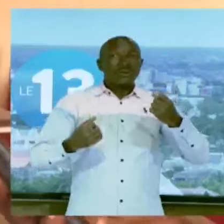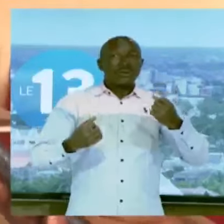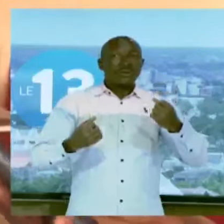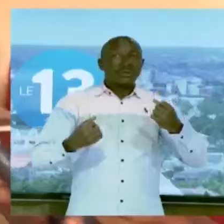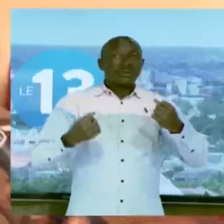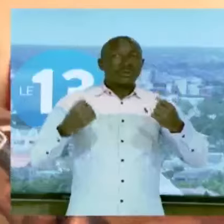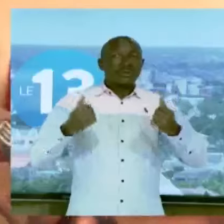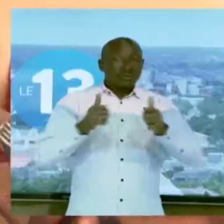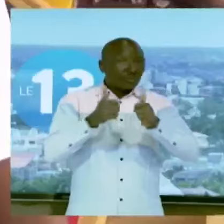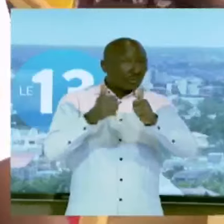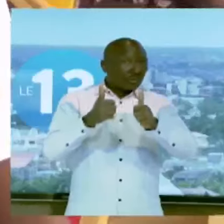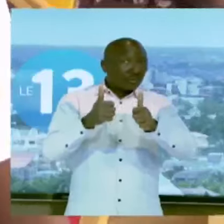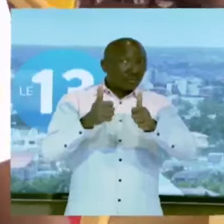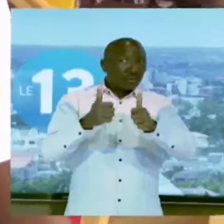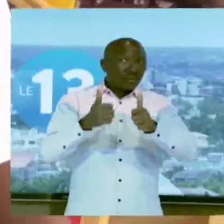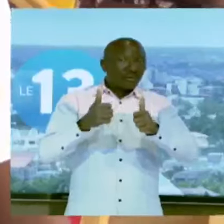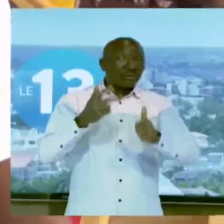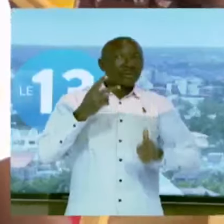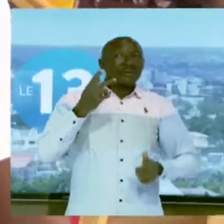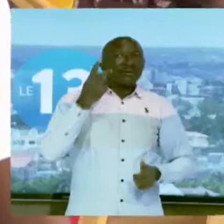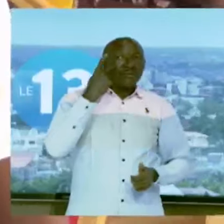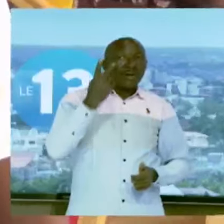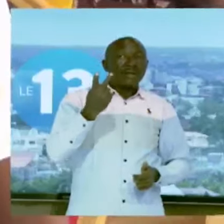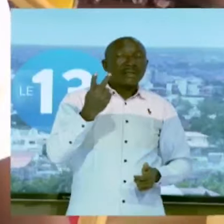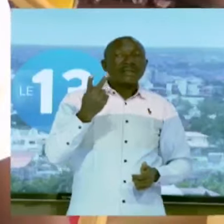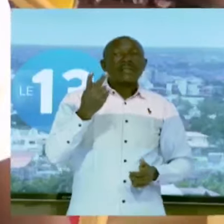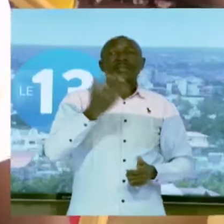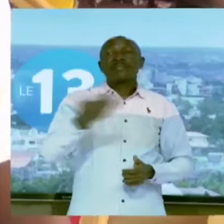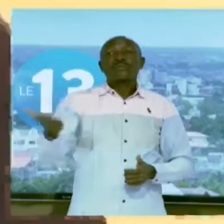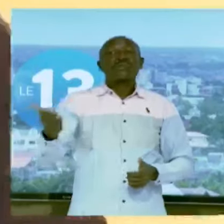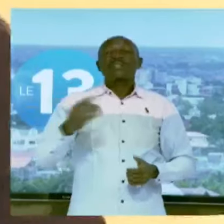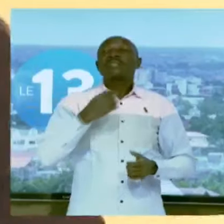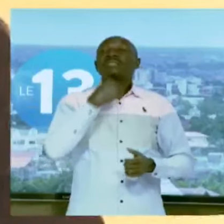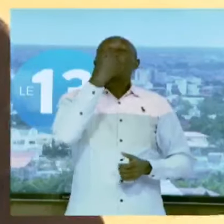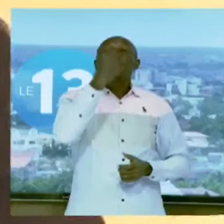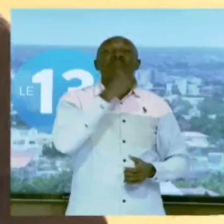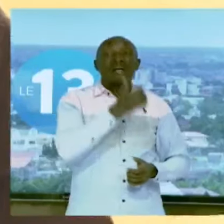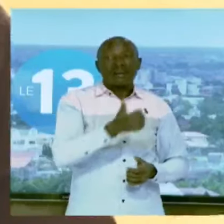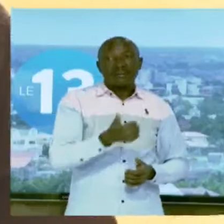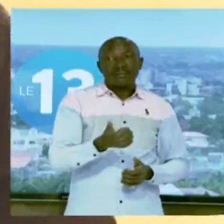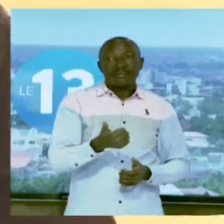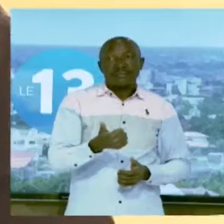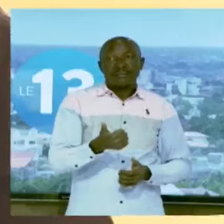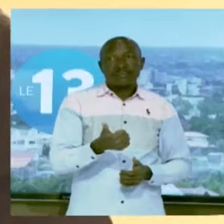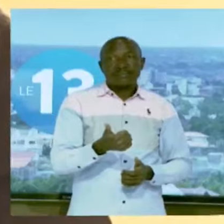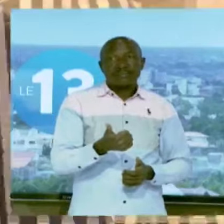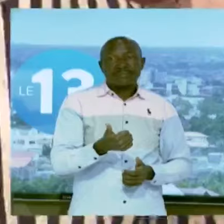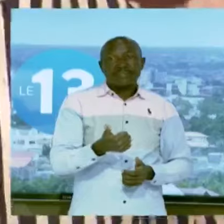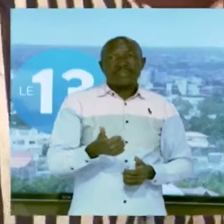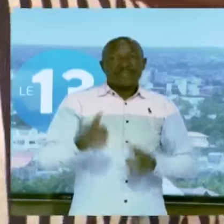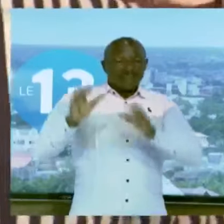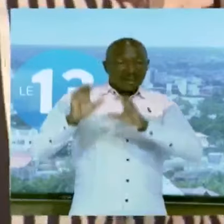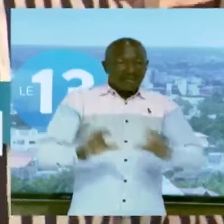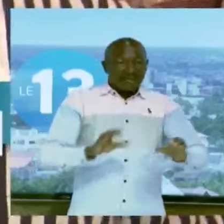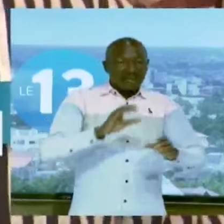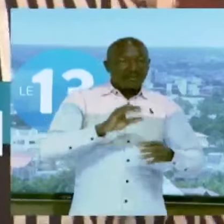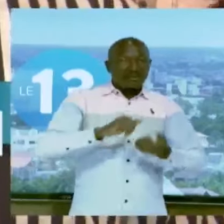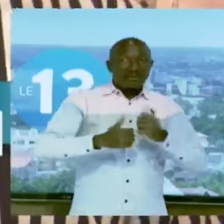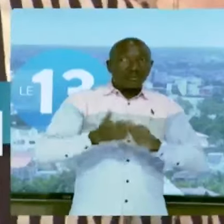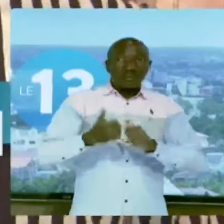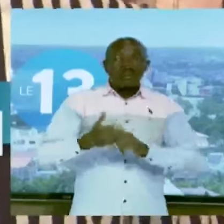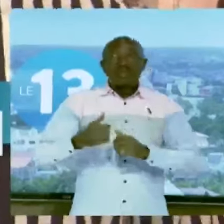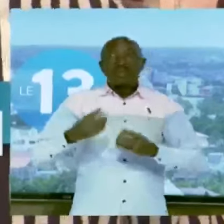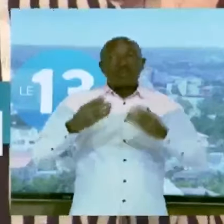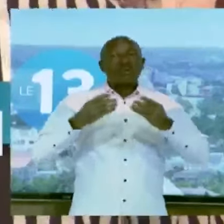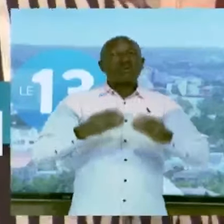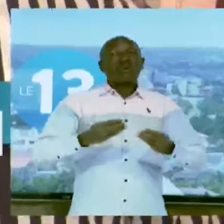suivent certaines choses ou voient certaines choses et ne dénoncent pas aux forces de sécurité intérieure. Il a fait le tour de ce problème-là pour essayer de dégager des solutions, le